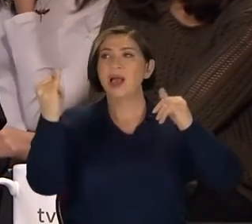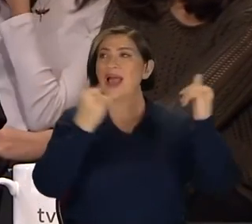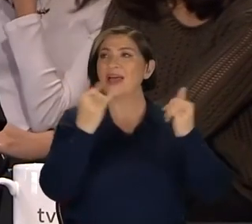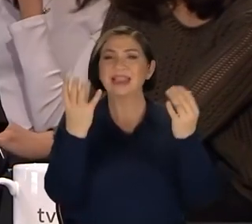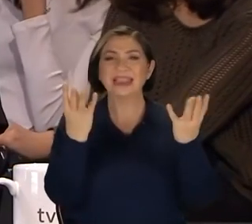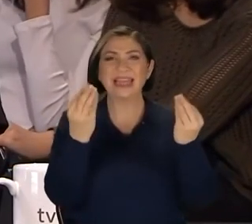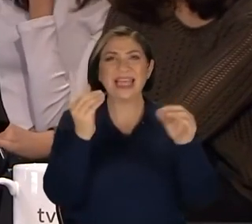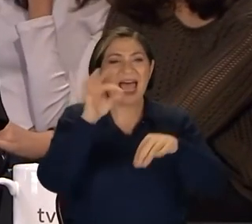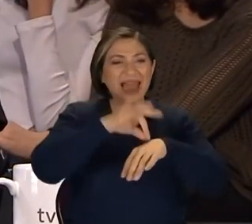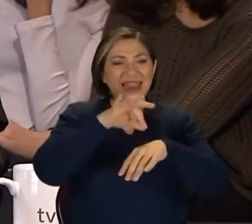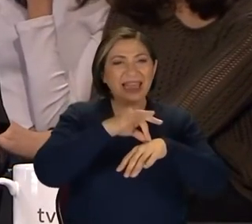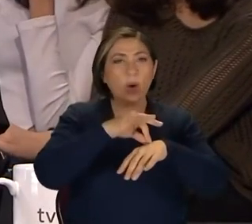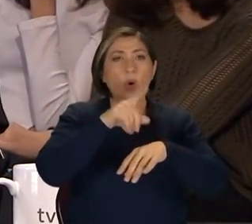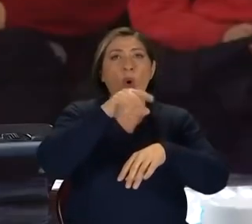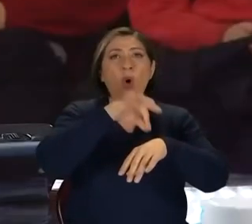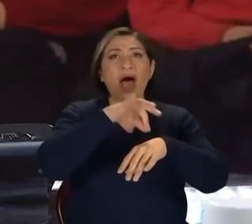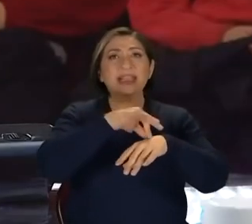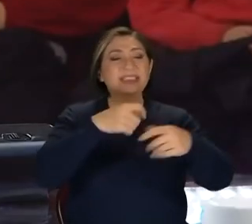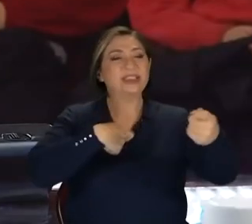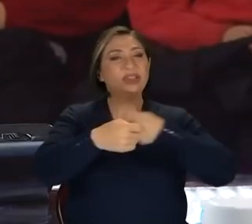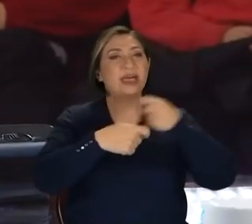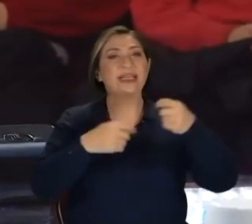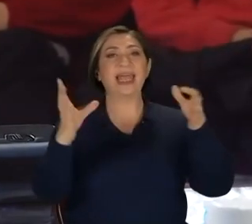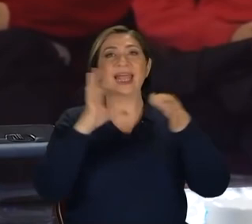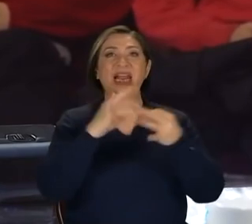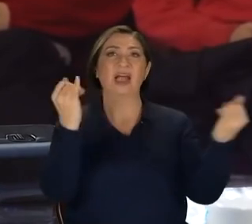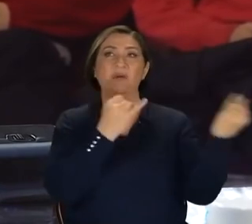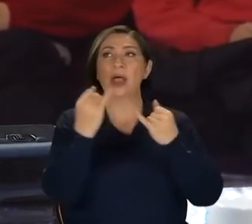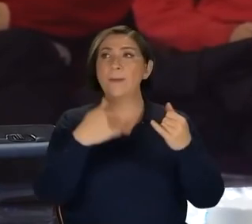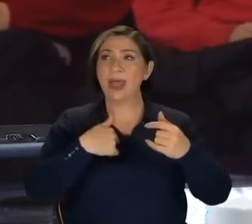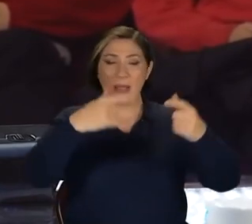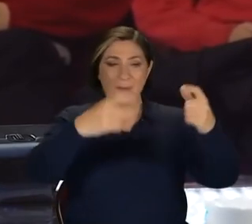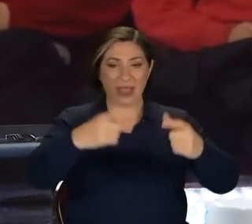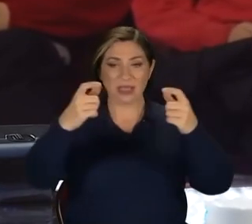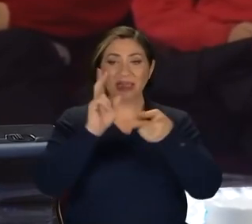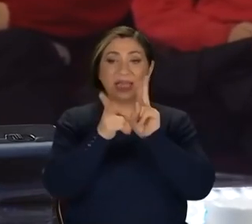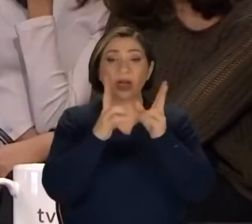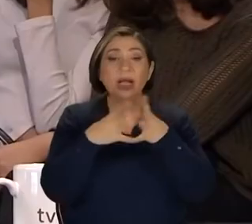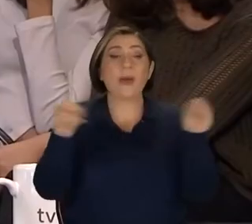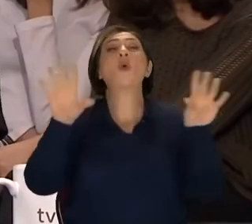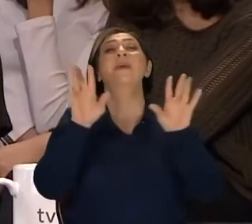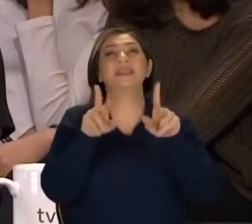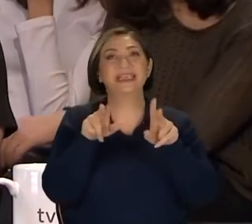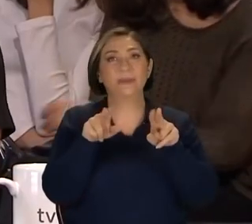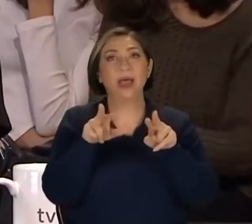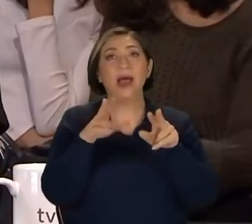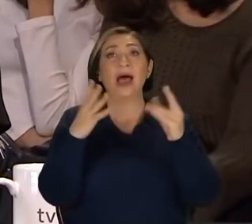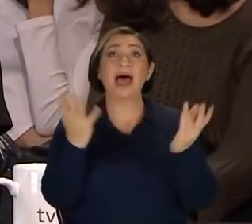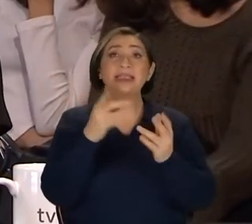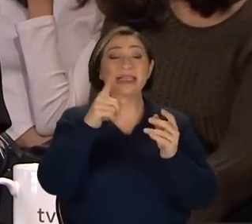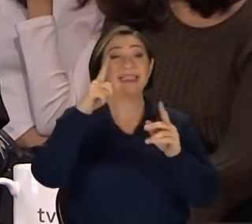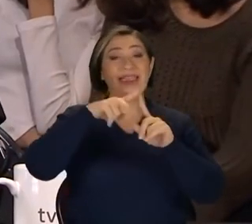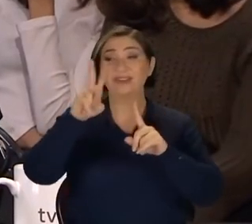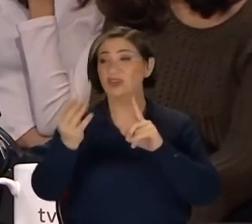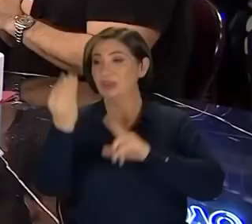taze, anlık ve o anın ticaretinle ilgili kavgalar. Ben mekanların, yani tiyatronun kaybolmaması gibi. Hani ay işte